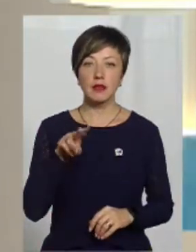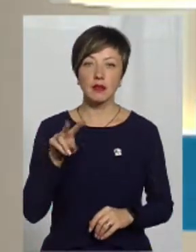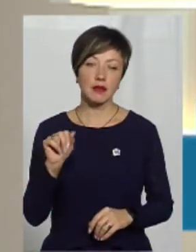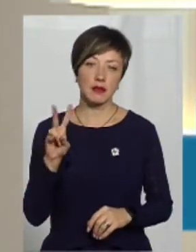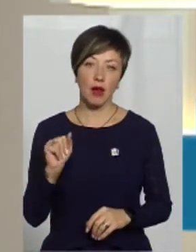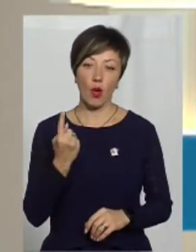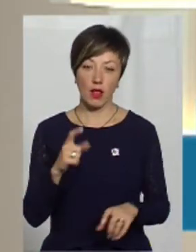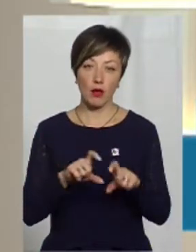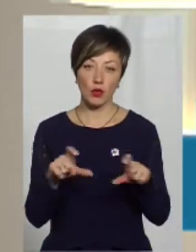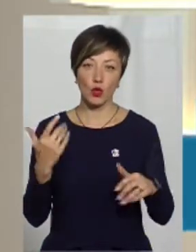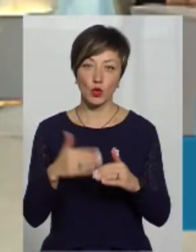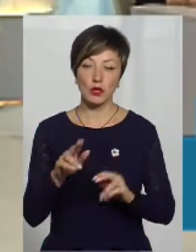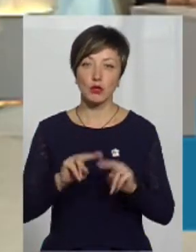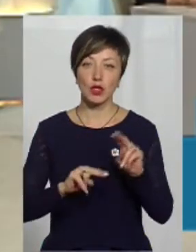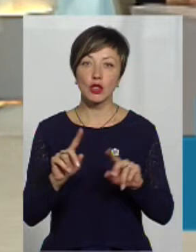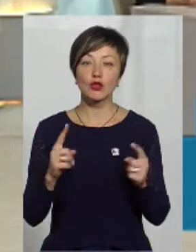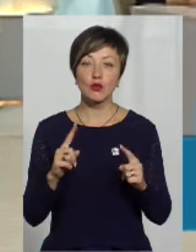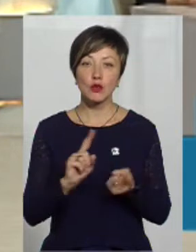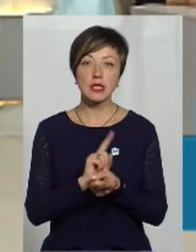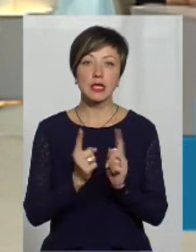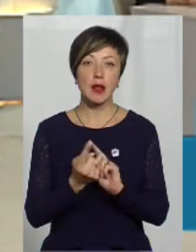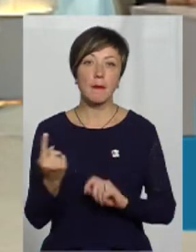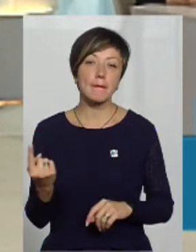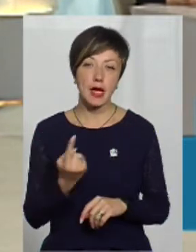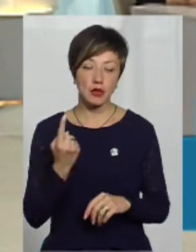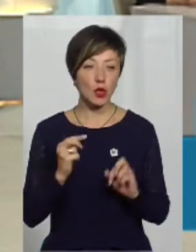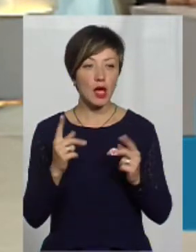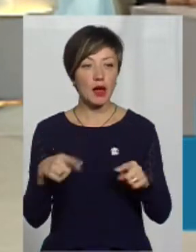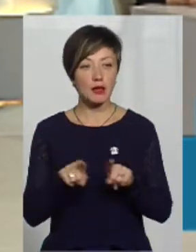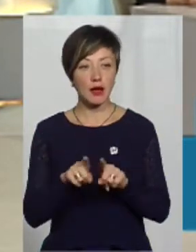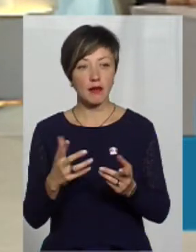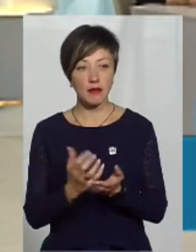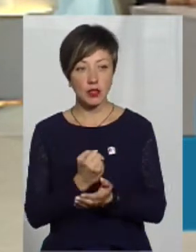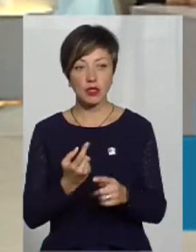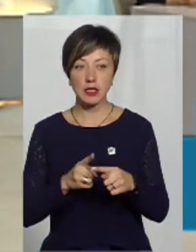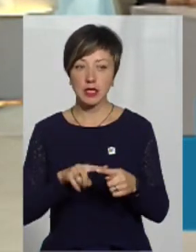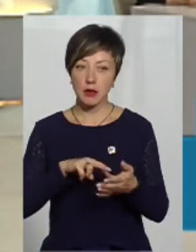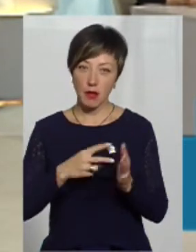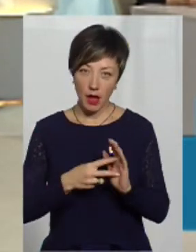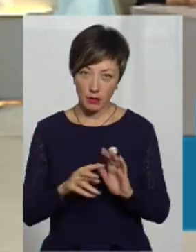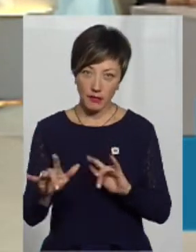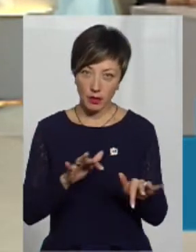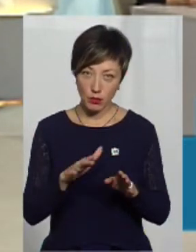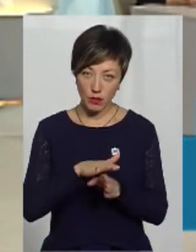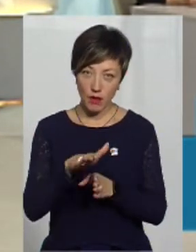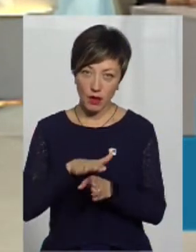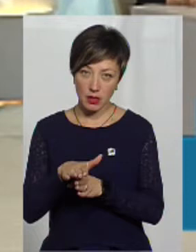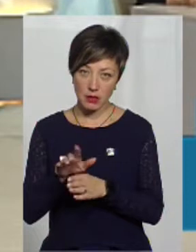вже збудована. Чому вона стала першою? Як так вийшло? Це так за планом відбувається?